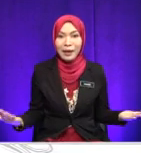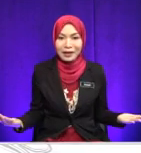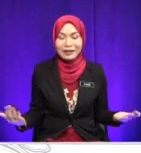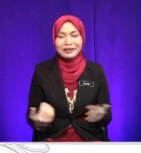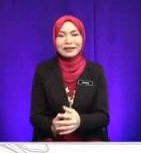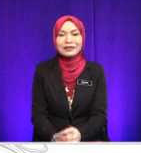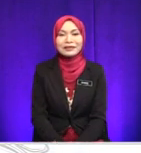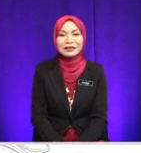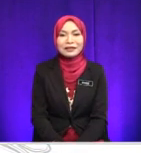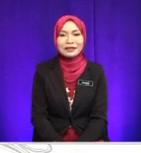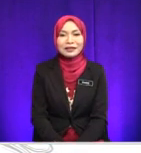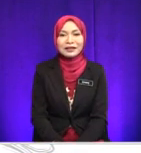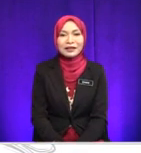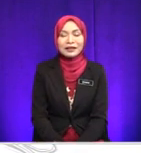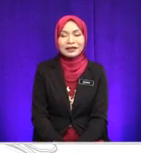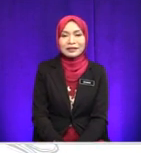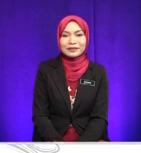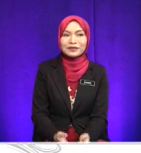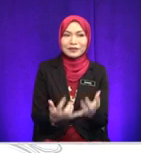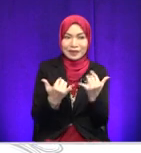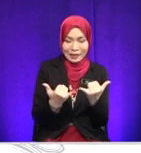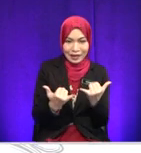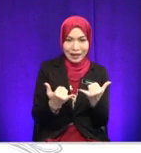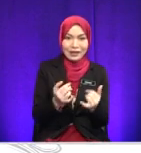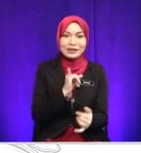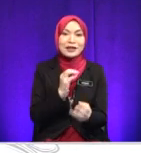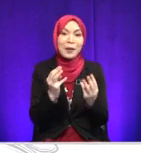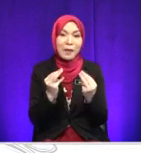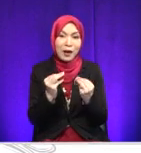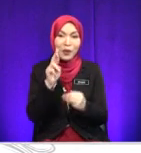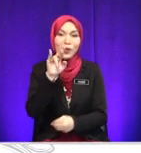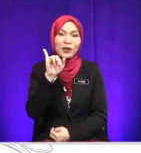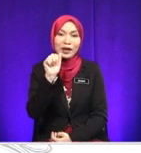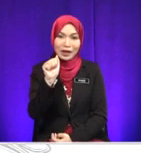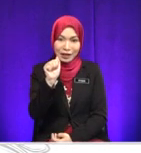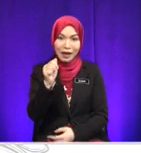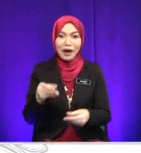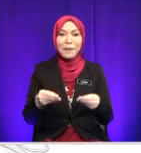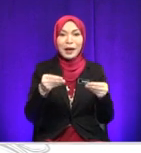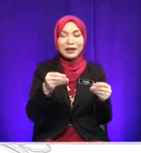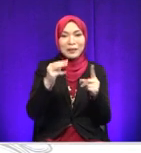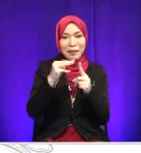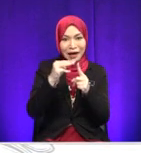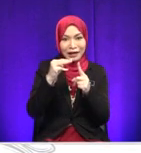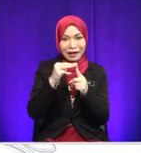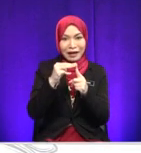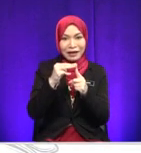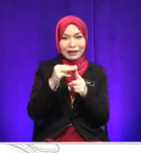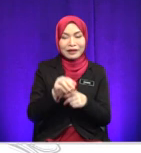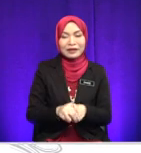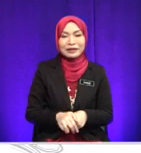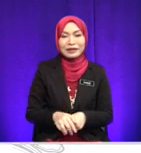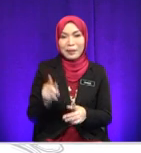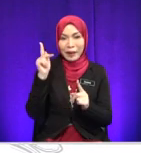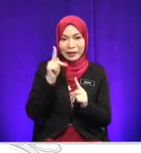Nanti mereka akan membaca teks. Nanti Ria bagi markah kepada mereka. Boleh, ya. Jadi ini sebagai latihan saja tahu Ria.